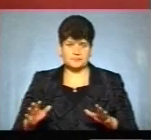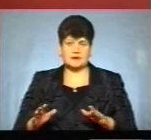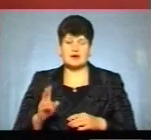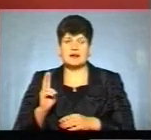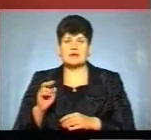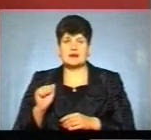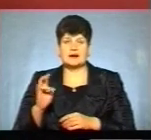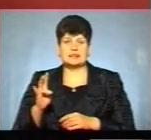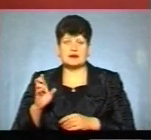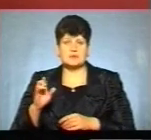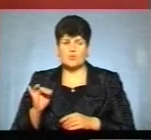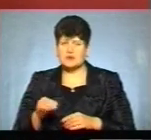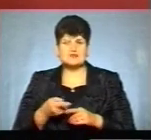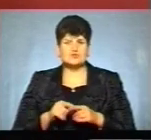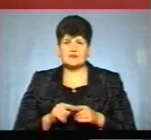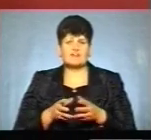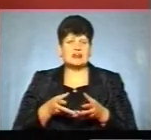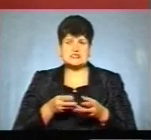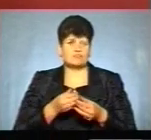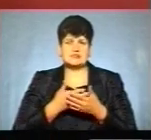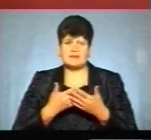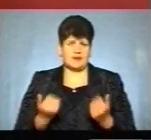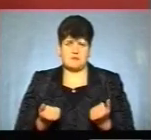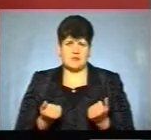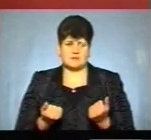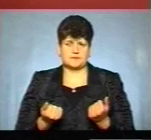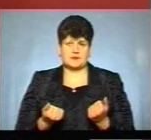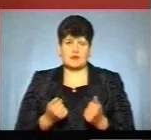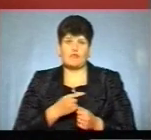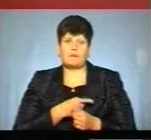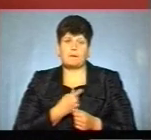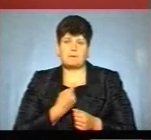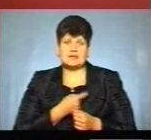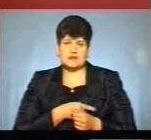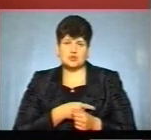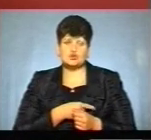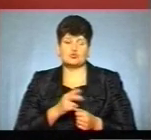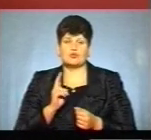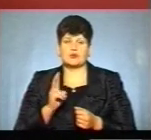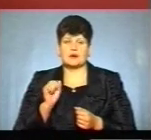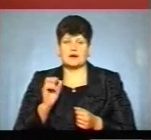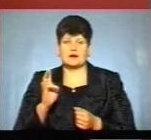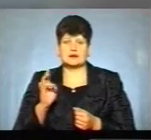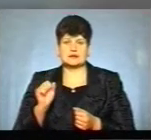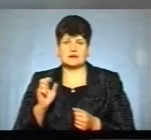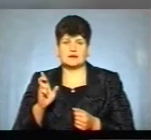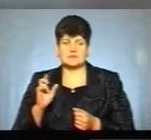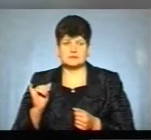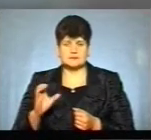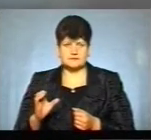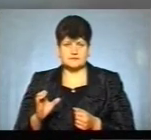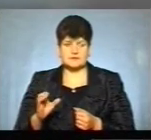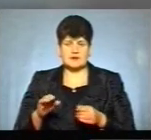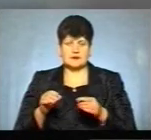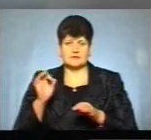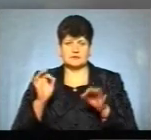Канабідіол такої властивості не має. Так от, в медичному канабісі вони там вже співвідношення,